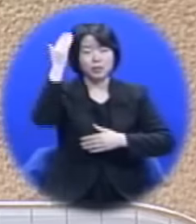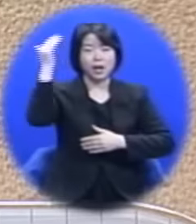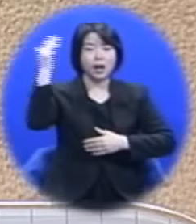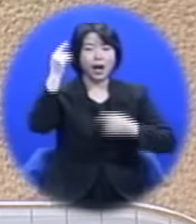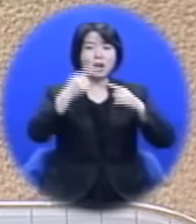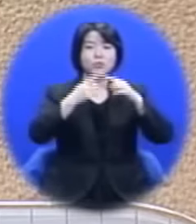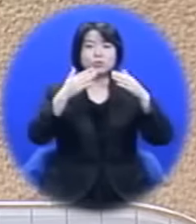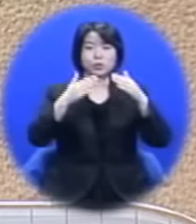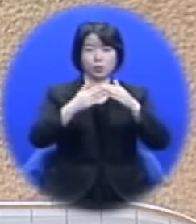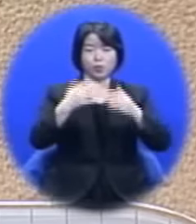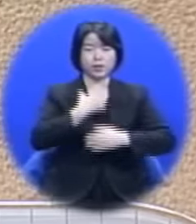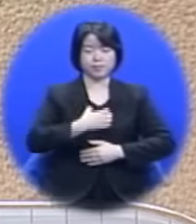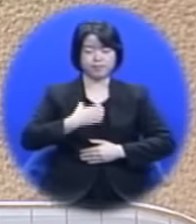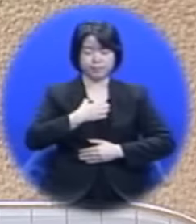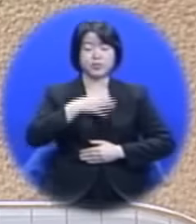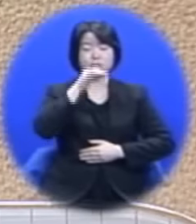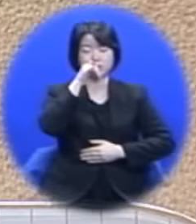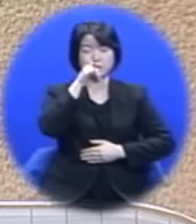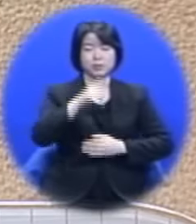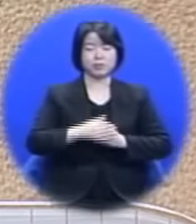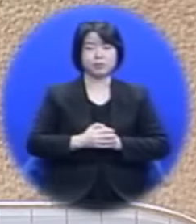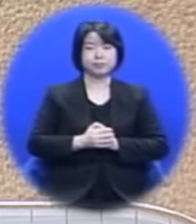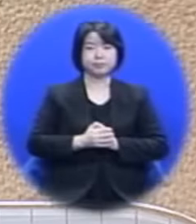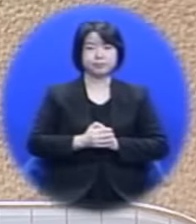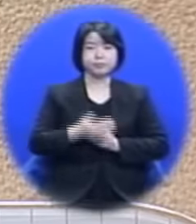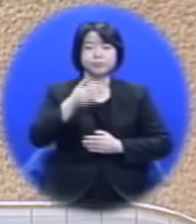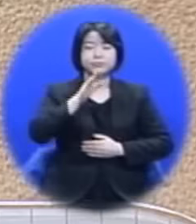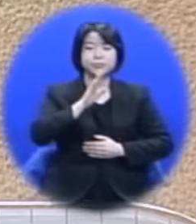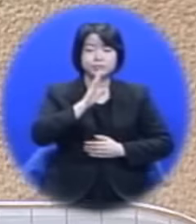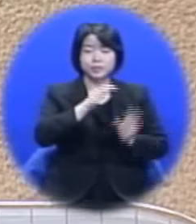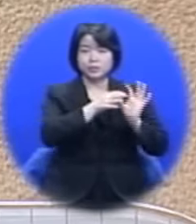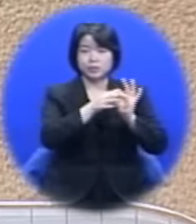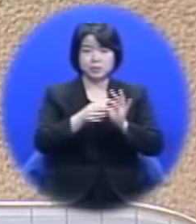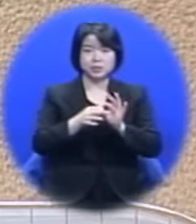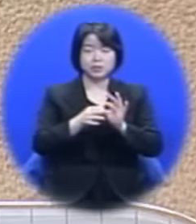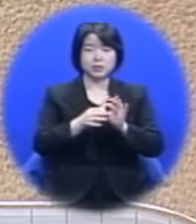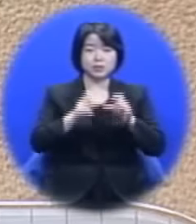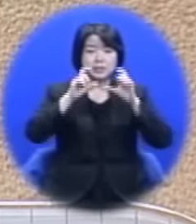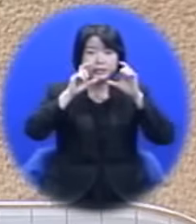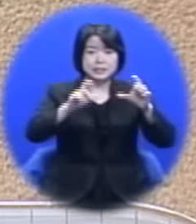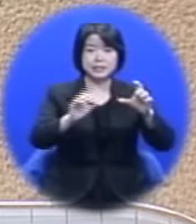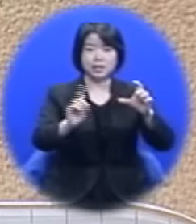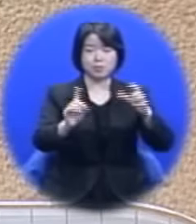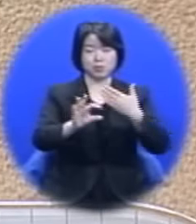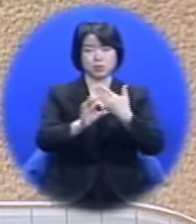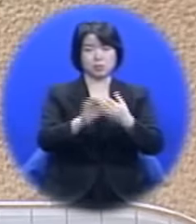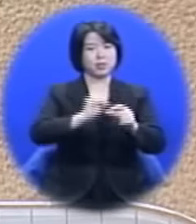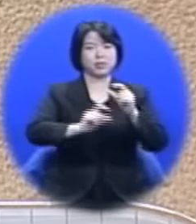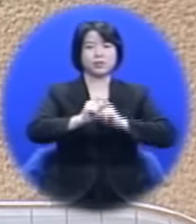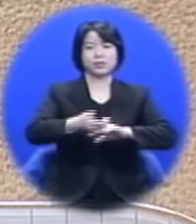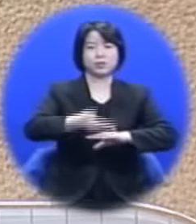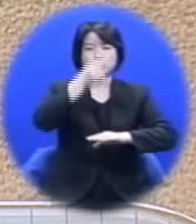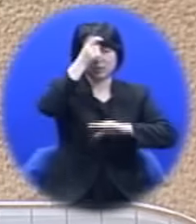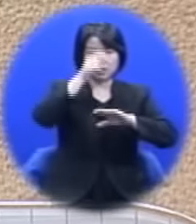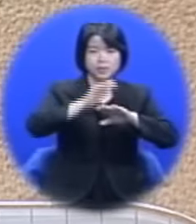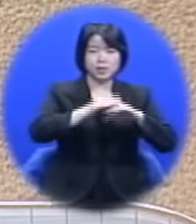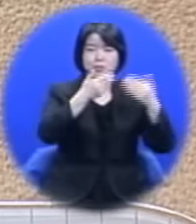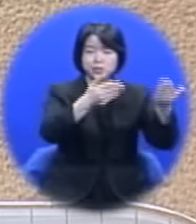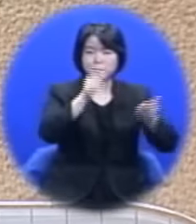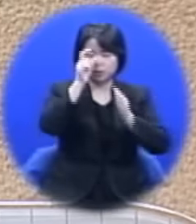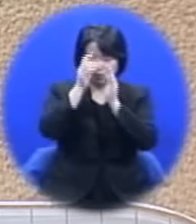교회 걱정합니다 그러면서 이렇게 진단해 더 이상 예배드리고